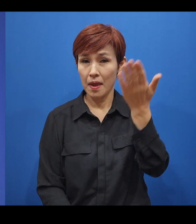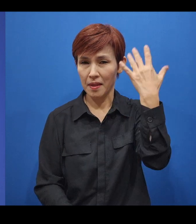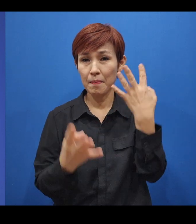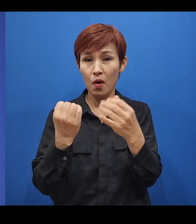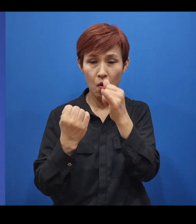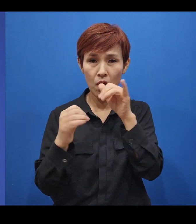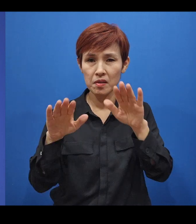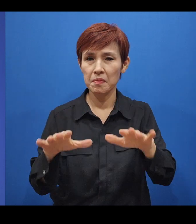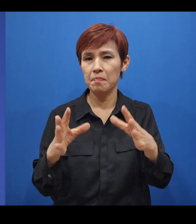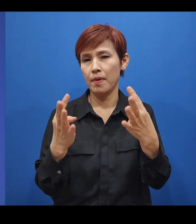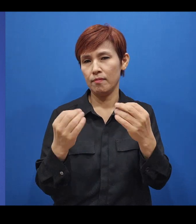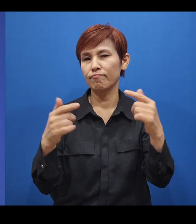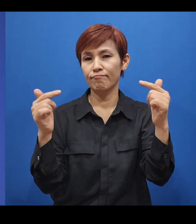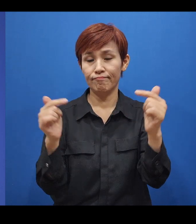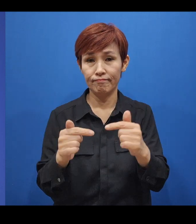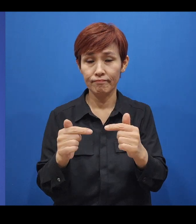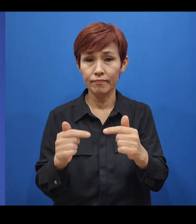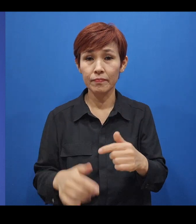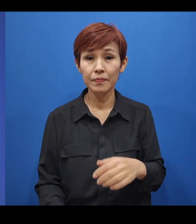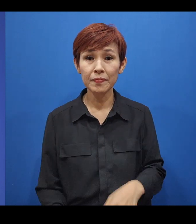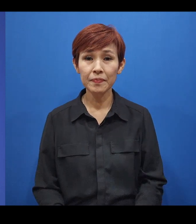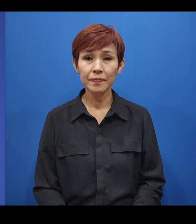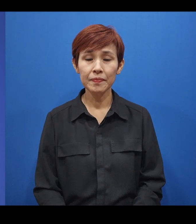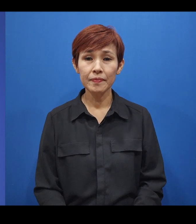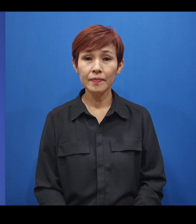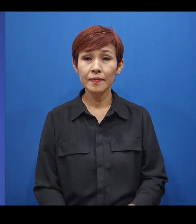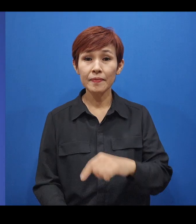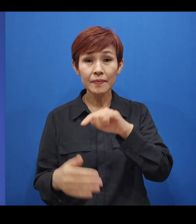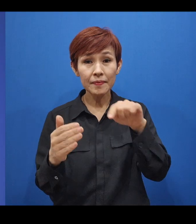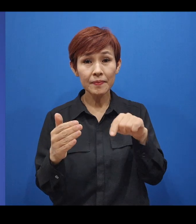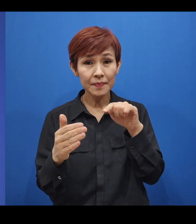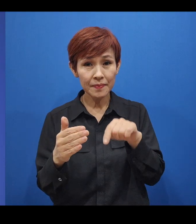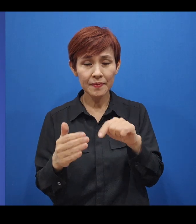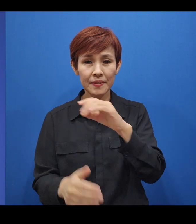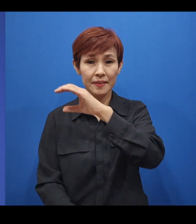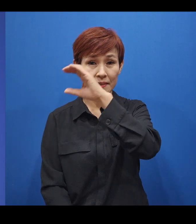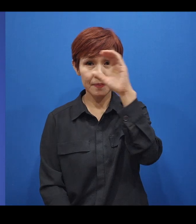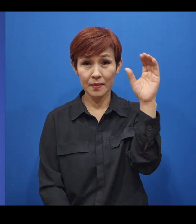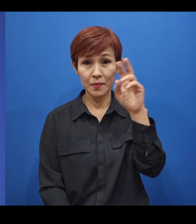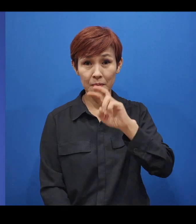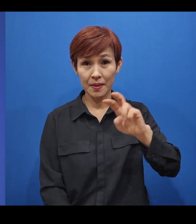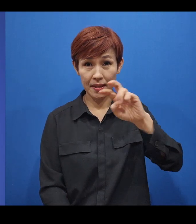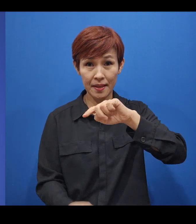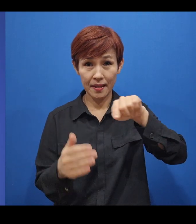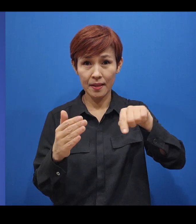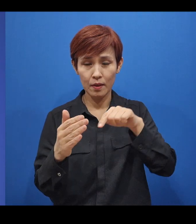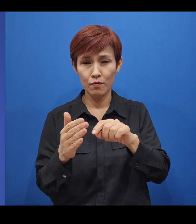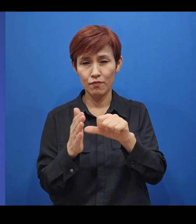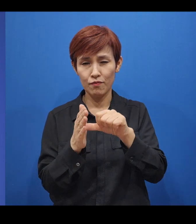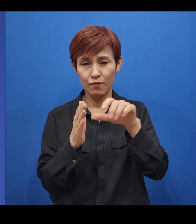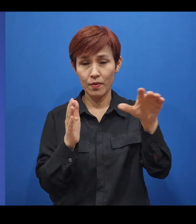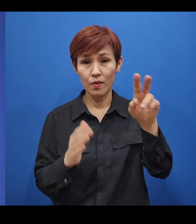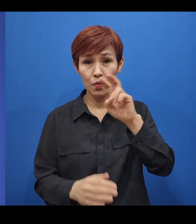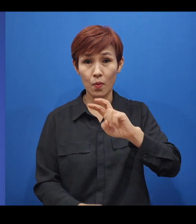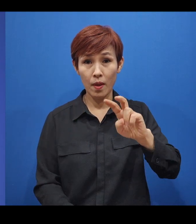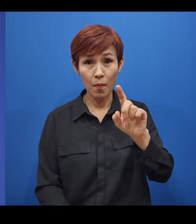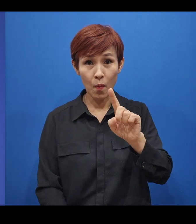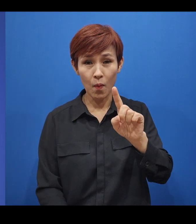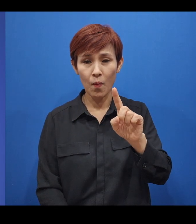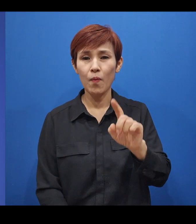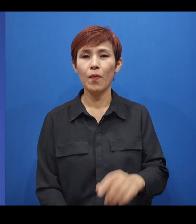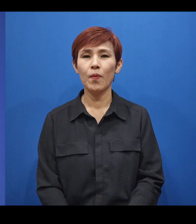유명한 노래 하나, 머라이어 캐리라고 하는 참 유명한 가수가 불러서 아주 유명하게 알려진 노래가